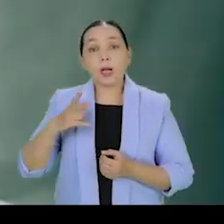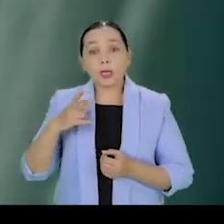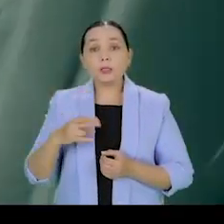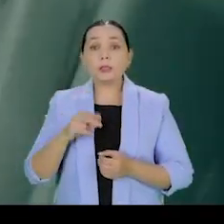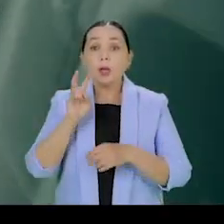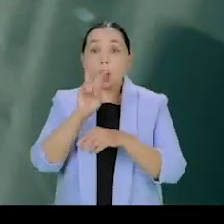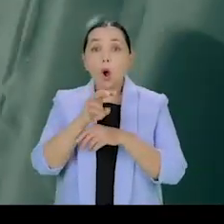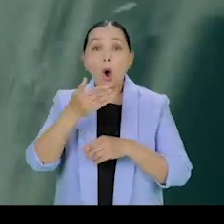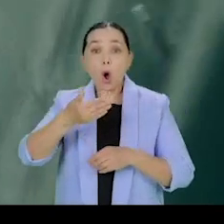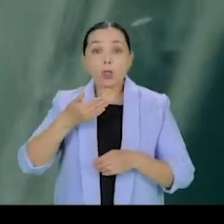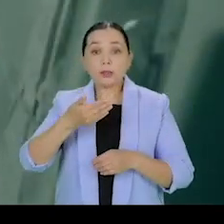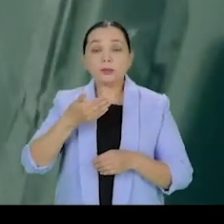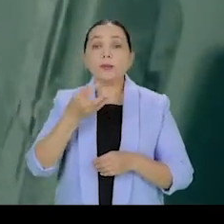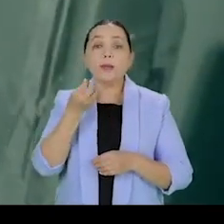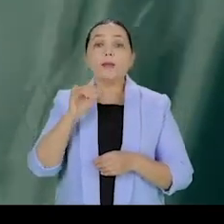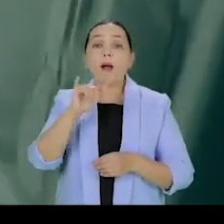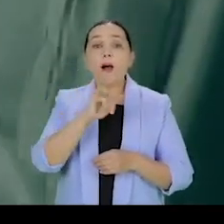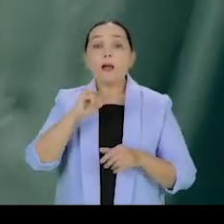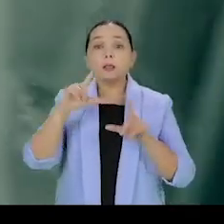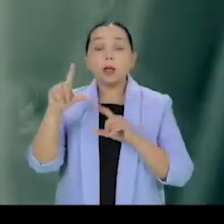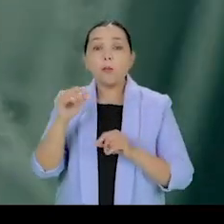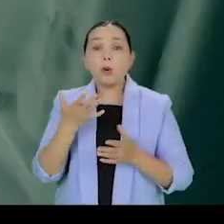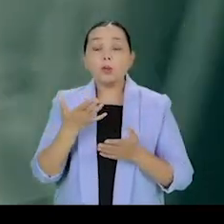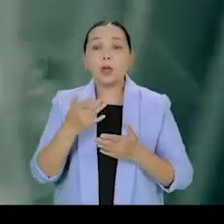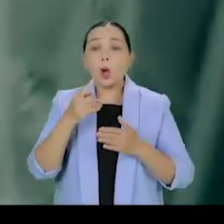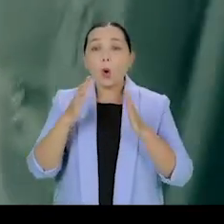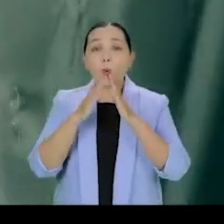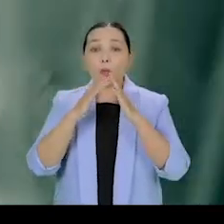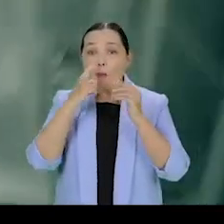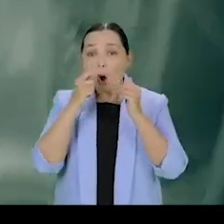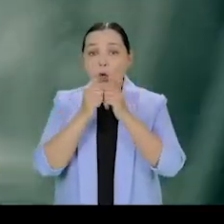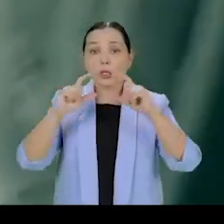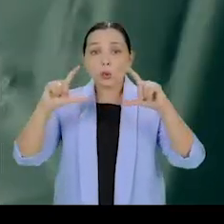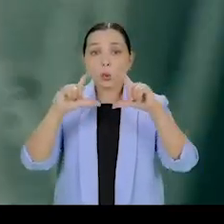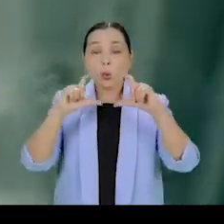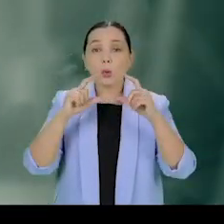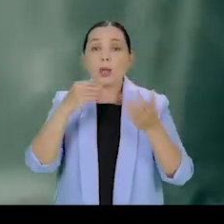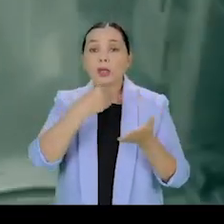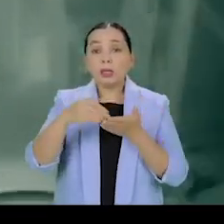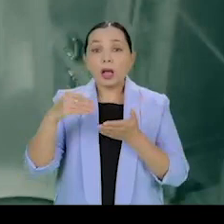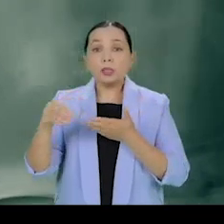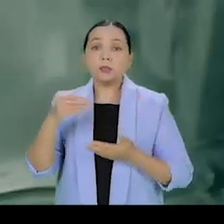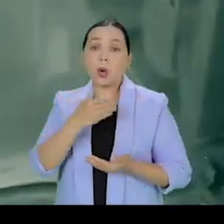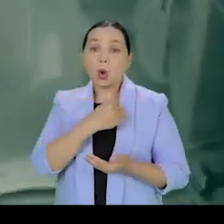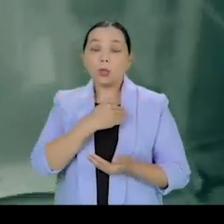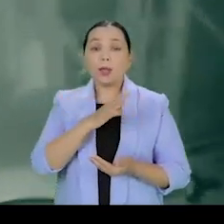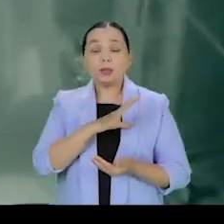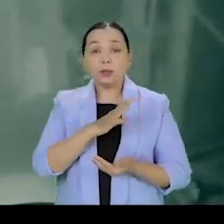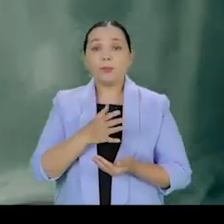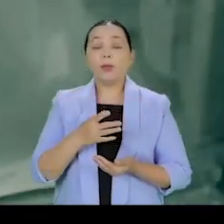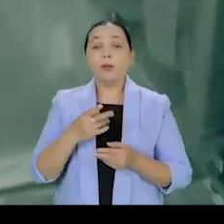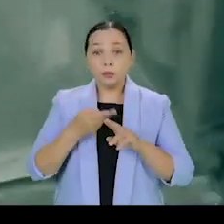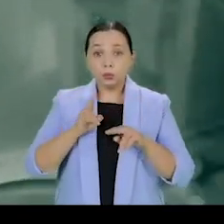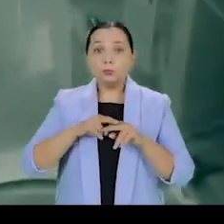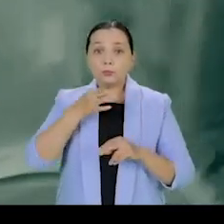Qizingizni oldiga borishdan oldin yana qayerga bordingiz? Uyim oldidagi do'kondan narsa olgan edim. Shunaqa